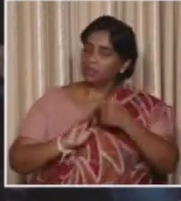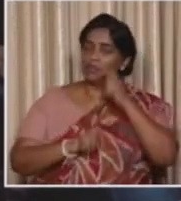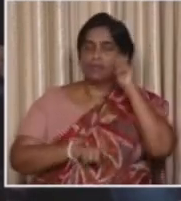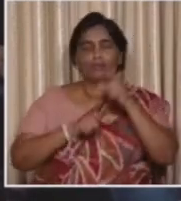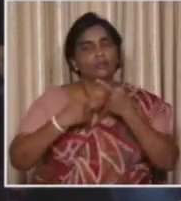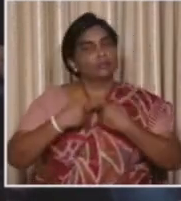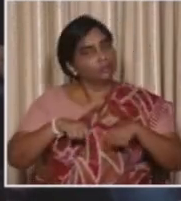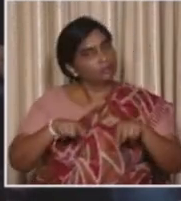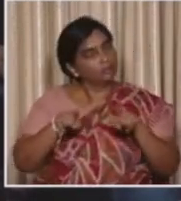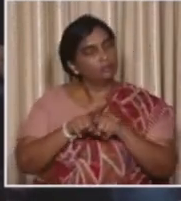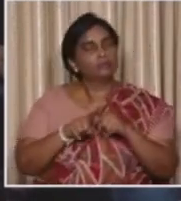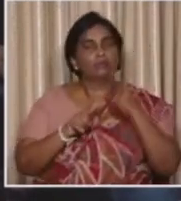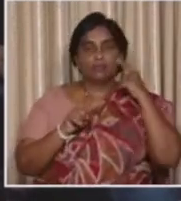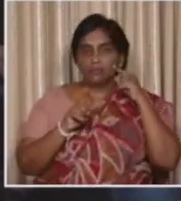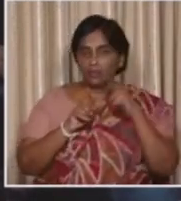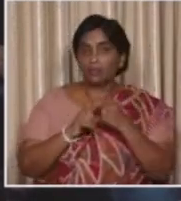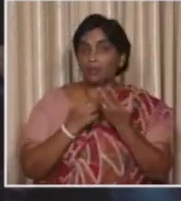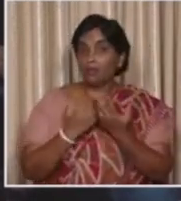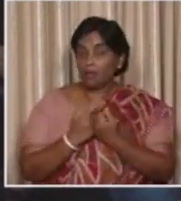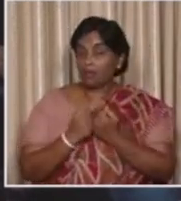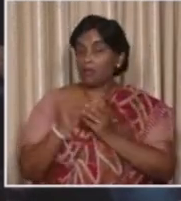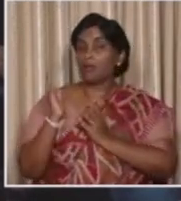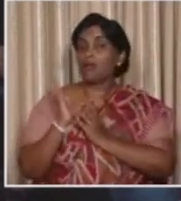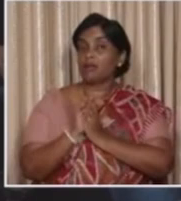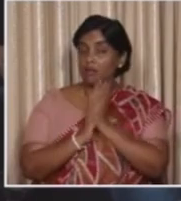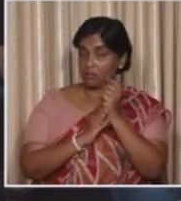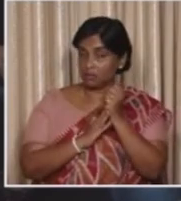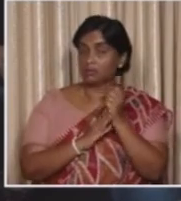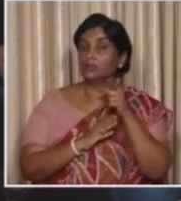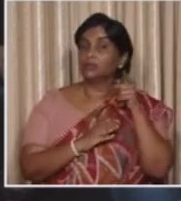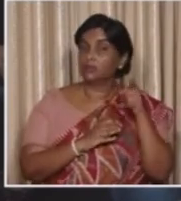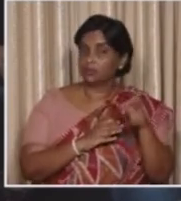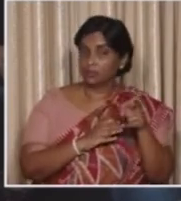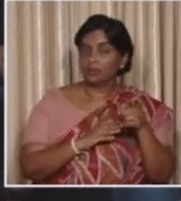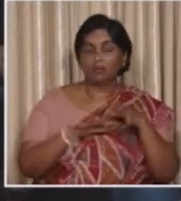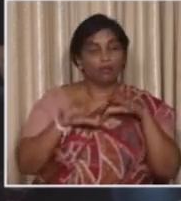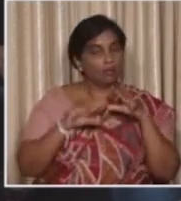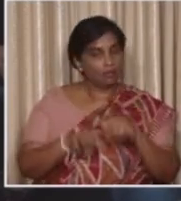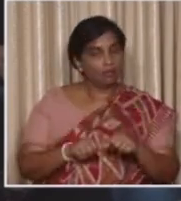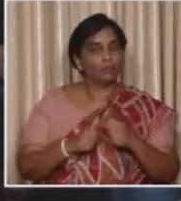පුරවැසියන් විදියට සලකලා ඔවුන්ට ලැබිය යුතු අයිතිවාසිකම් ඔවුන්ගේ